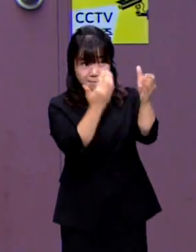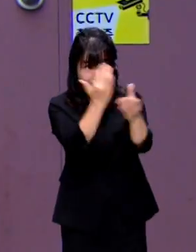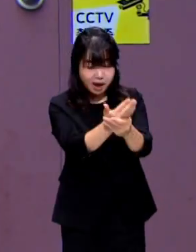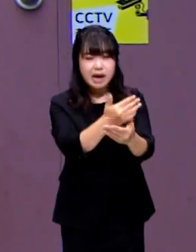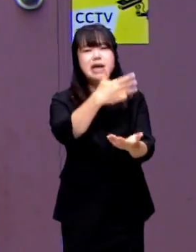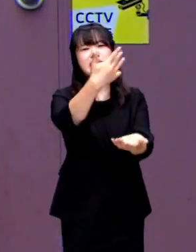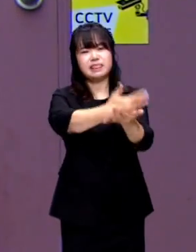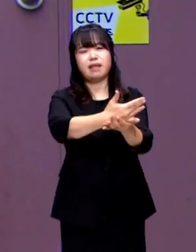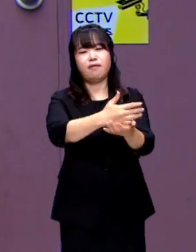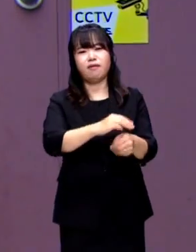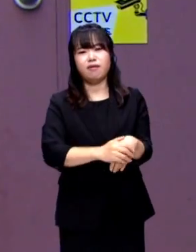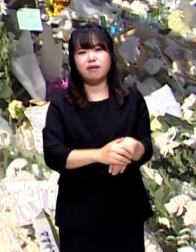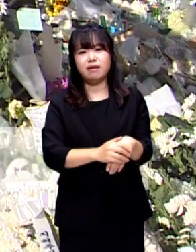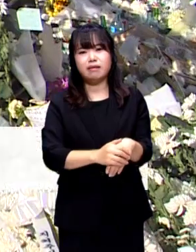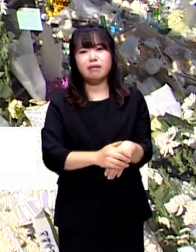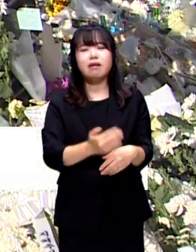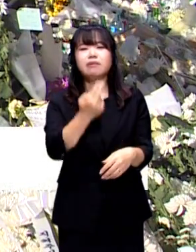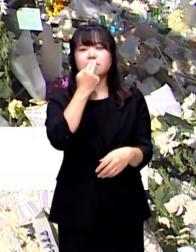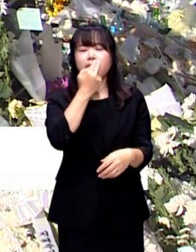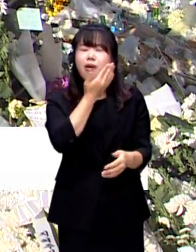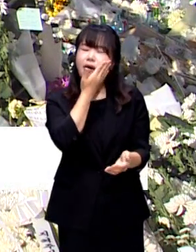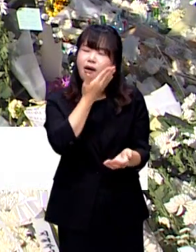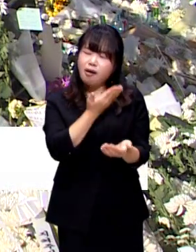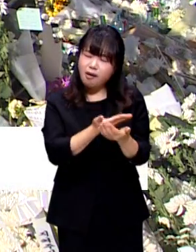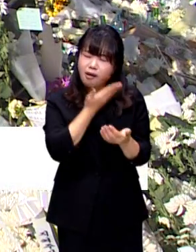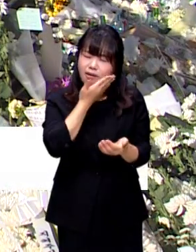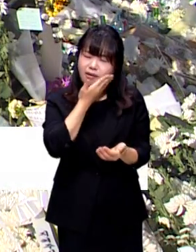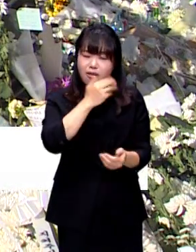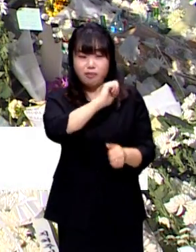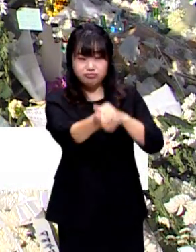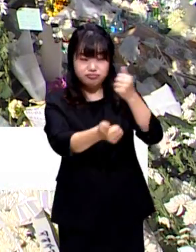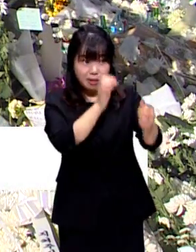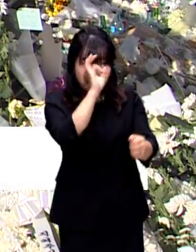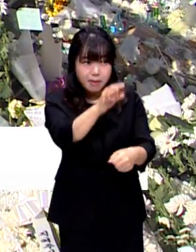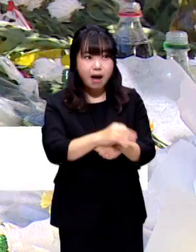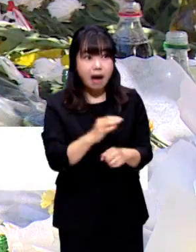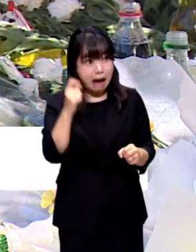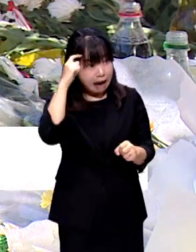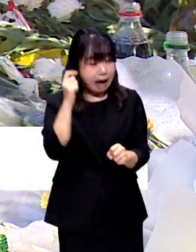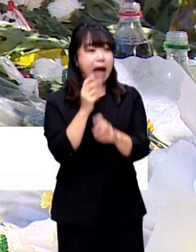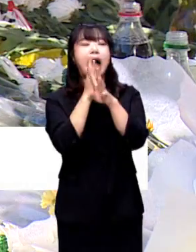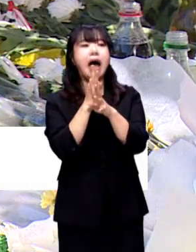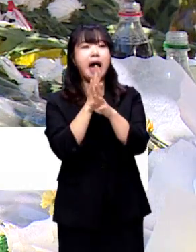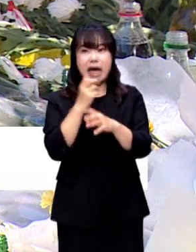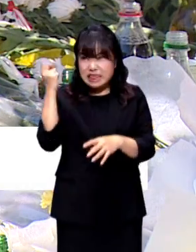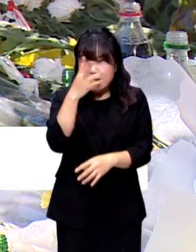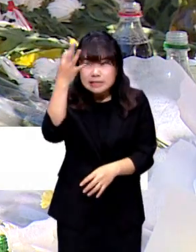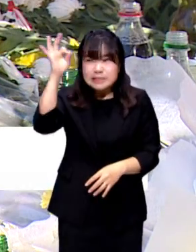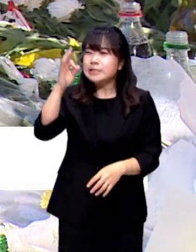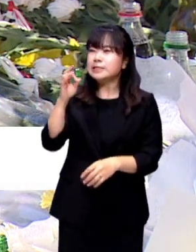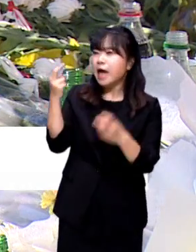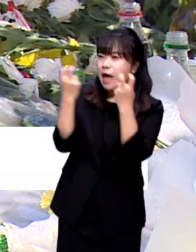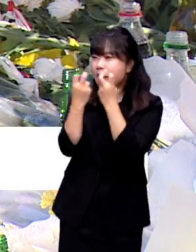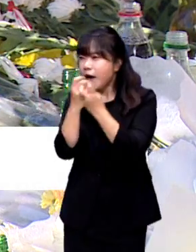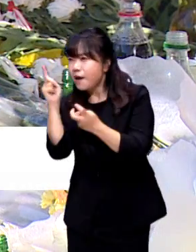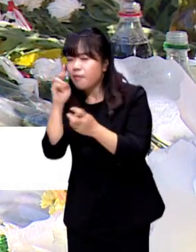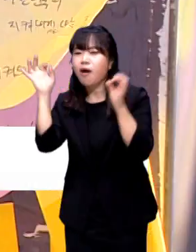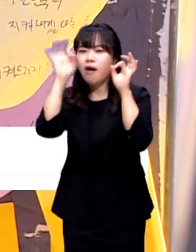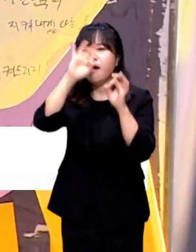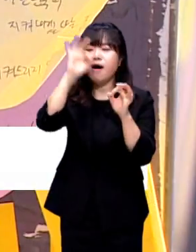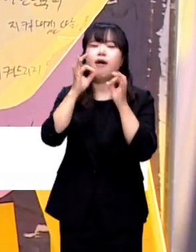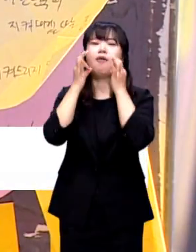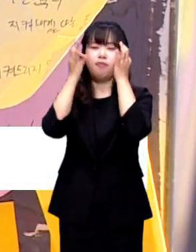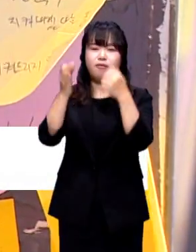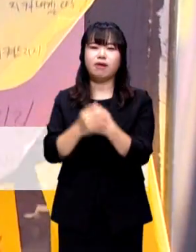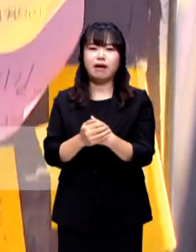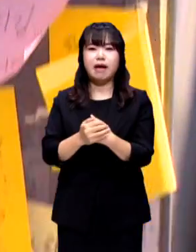참사. 소중한 생명을 또 잃은 뒤에야 압사 사고에 대한 위험성이 부각됐고 언제 어디서든 일어날